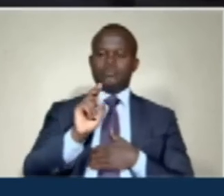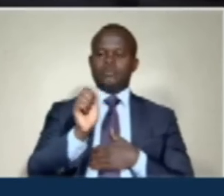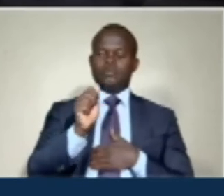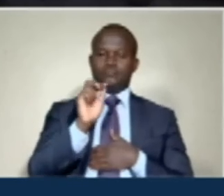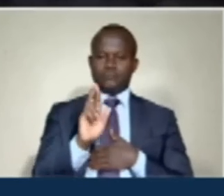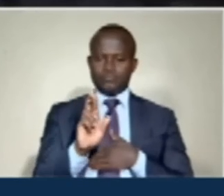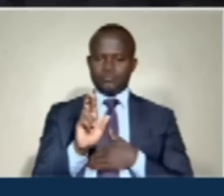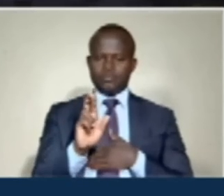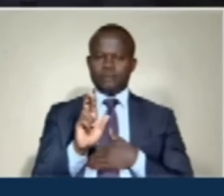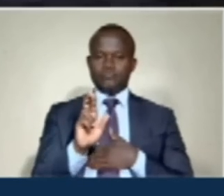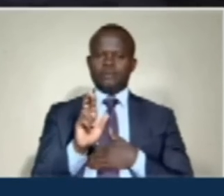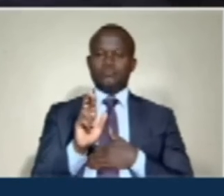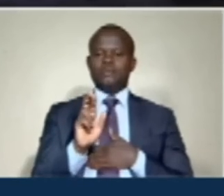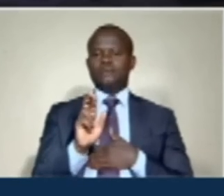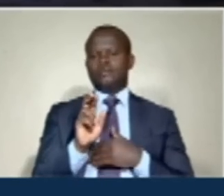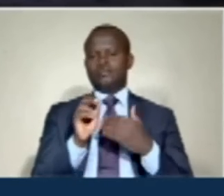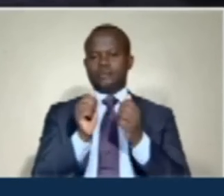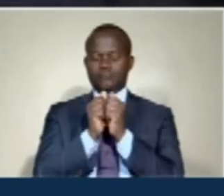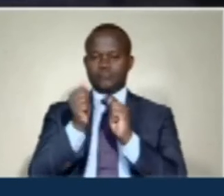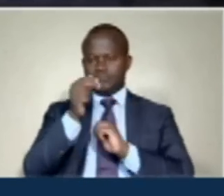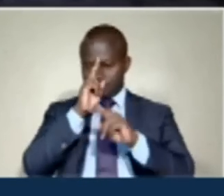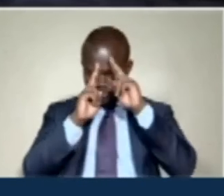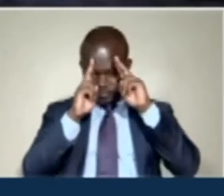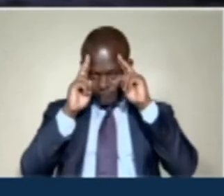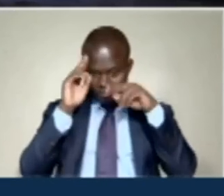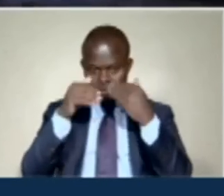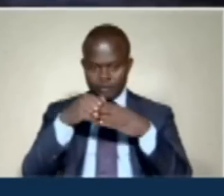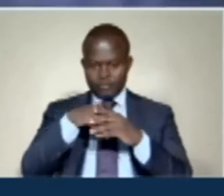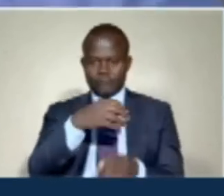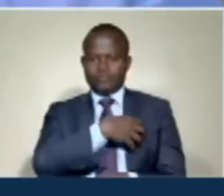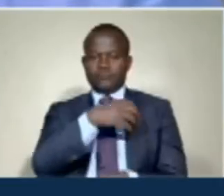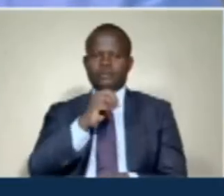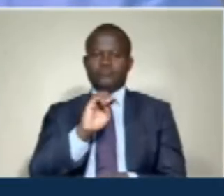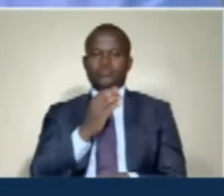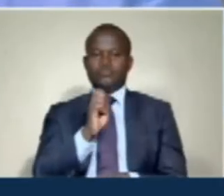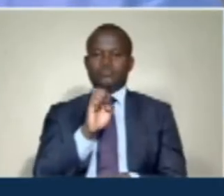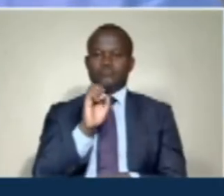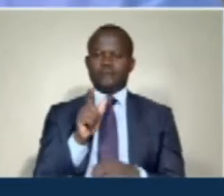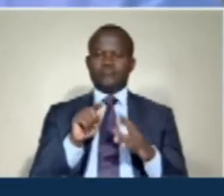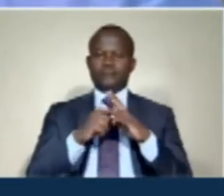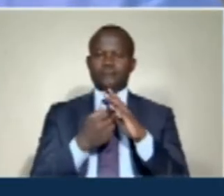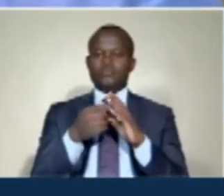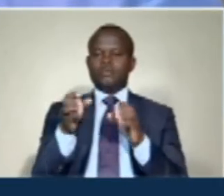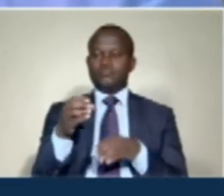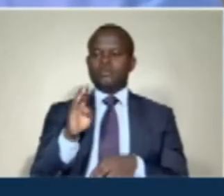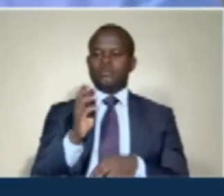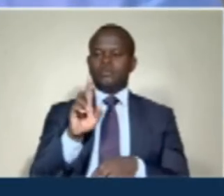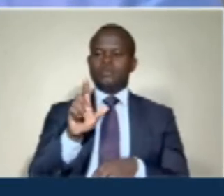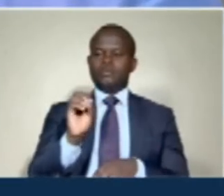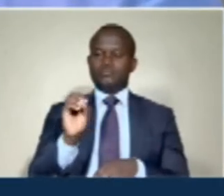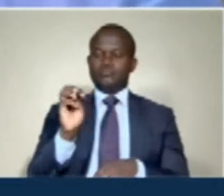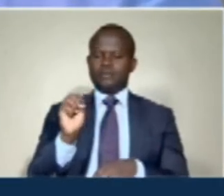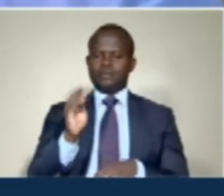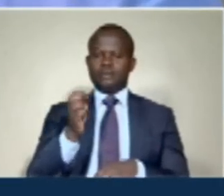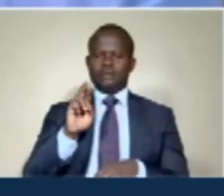bin Hamad Al Thani. Nawe wari kumwe n'abandi banyacyubahiro barimo n'umuherwe Michael Bloomberg washinze sosiyete Bloomberg ifatanya na Qatar